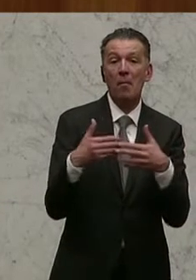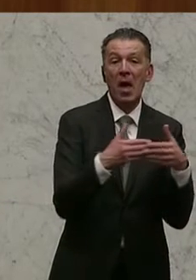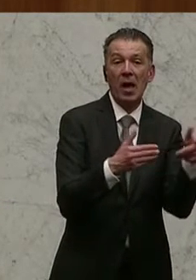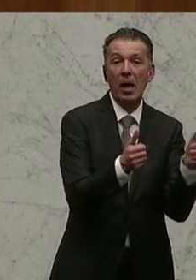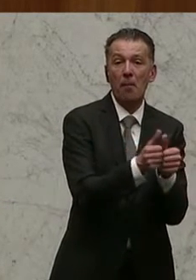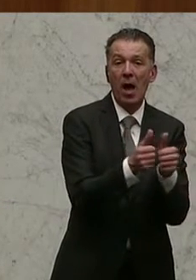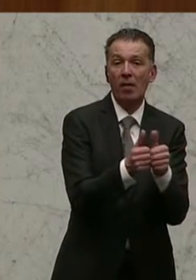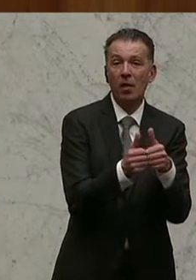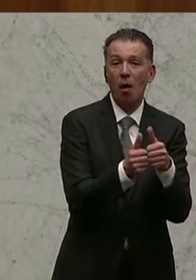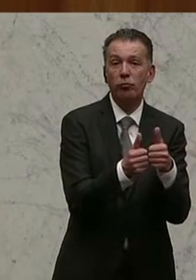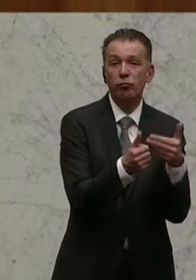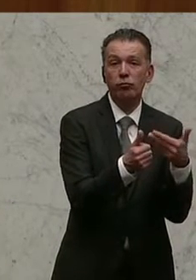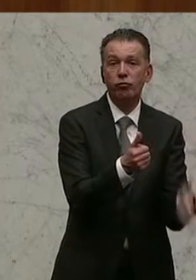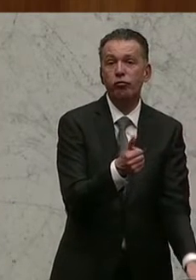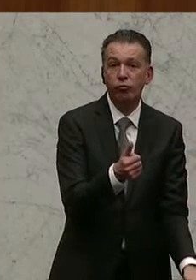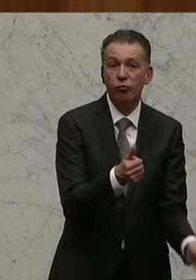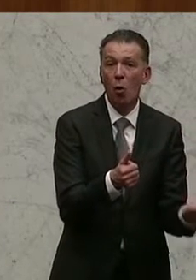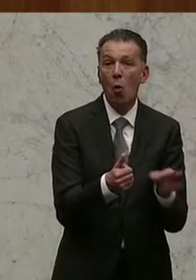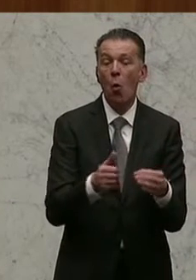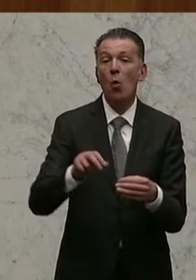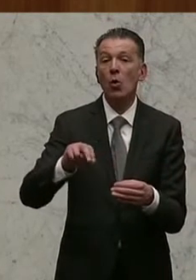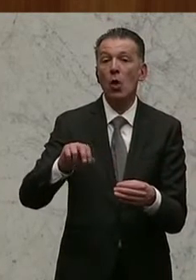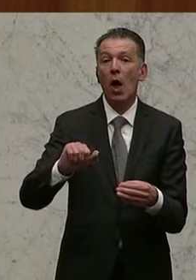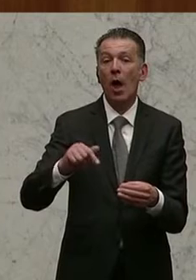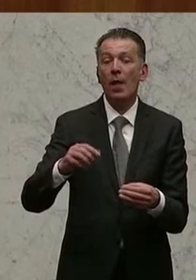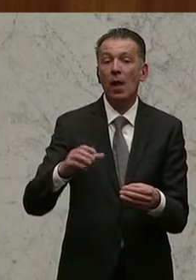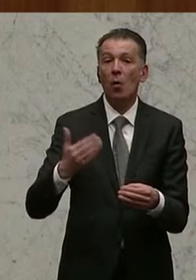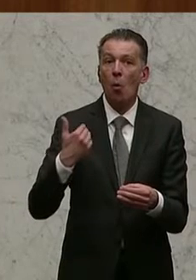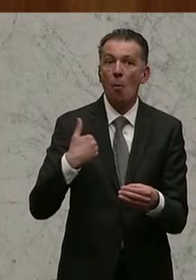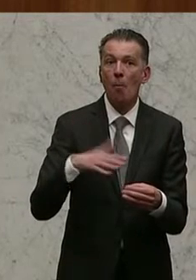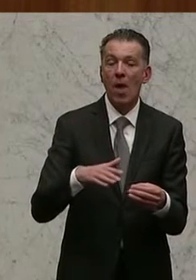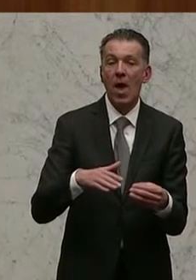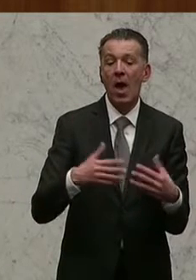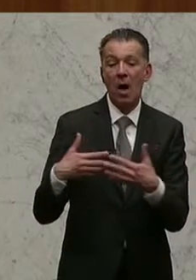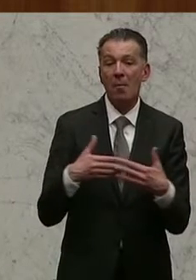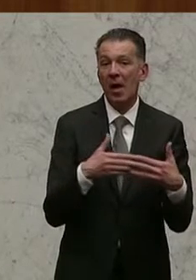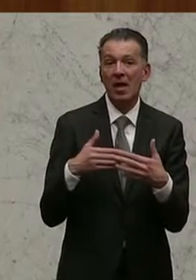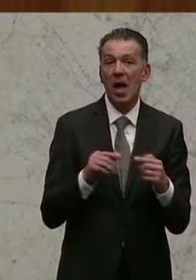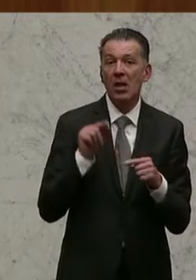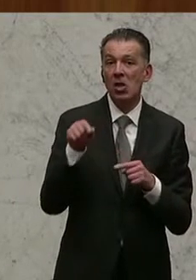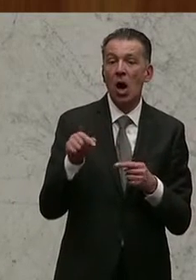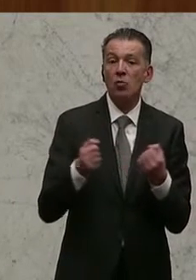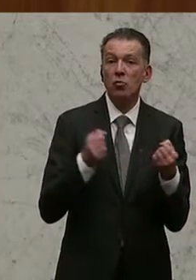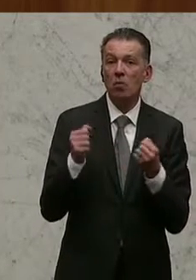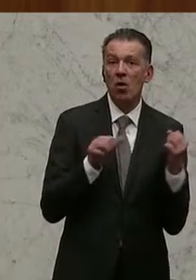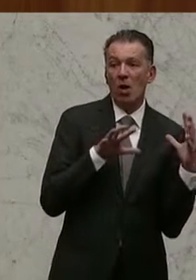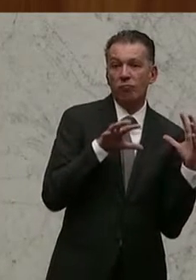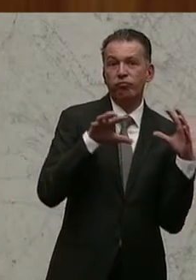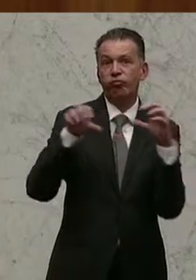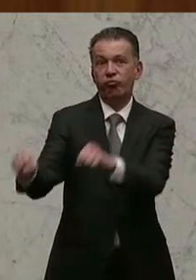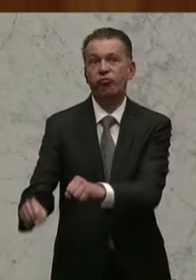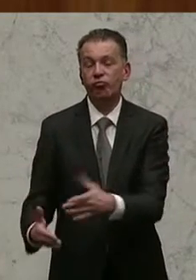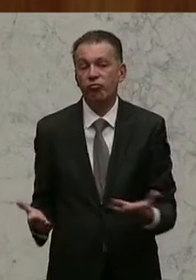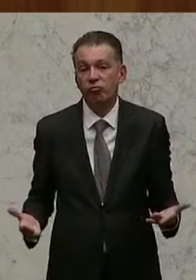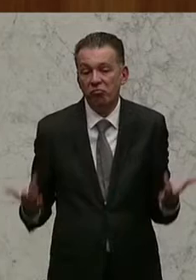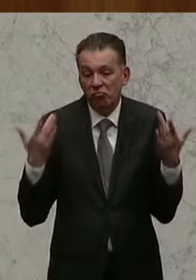oder sie wird vermehrt zu einem Instrument aggressiver US-Außenpolitik werden. Wir wissen es nicht. Aber vielleicht kann dieser